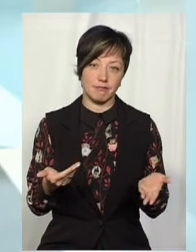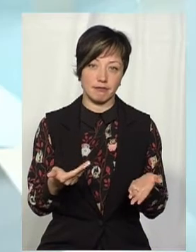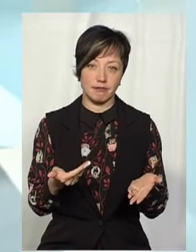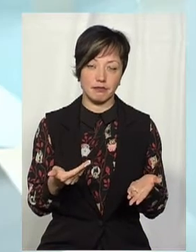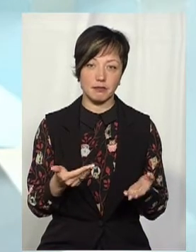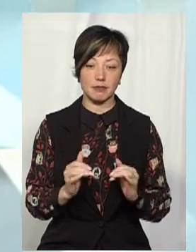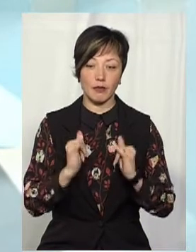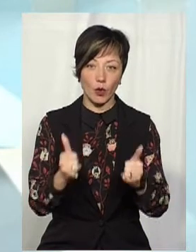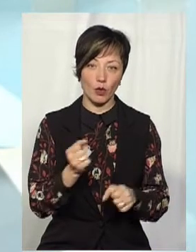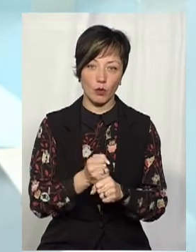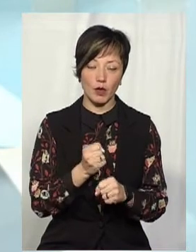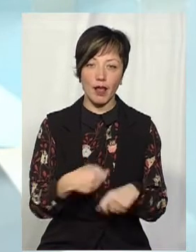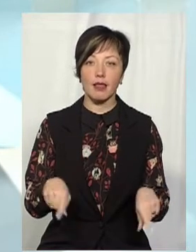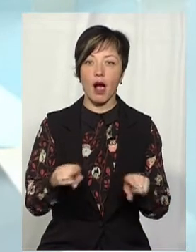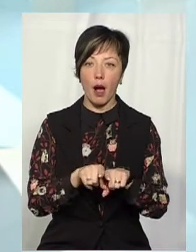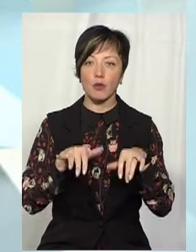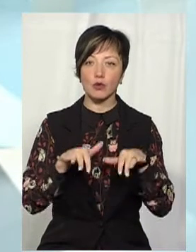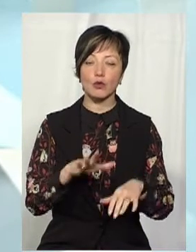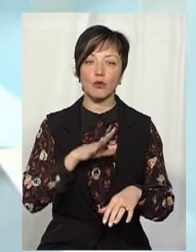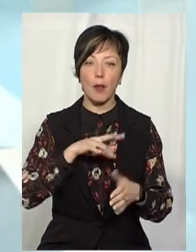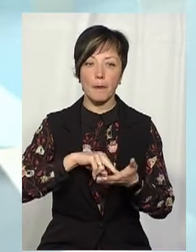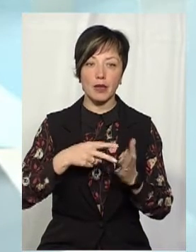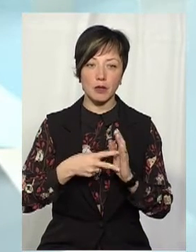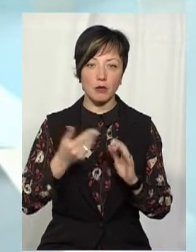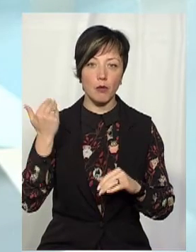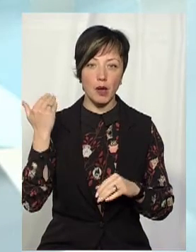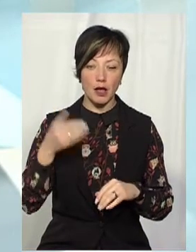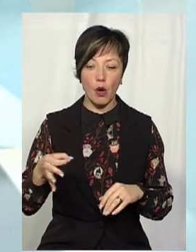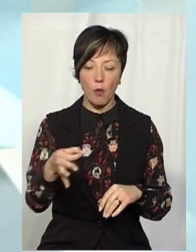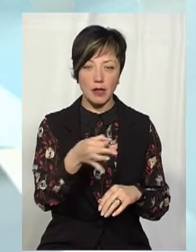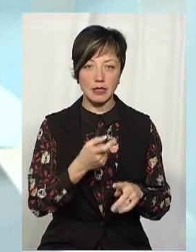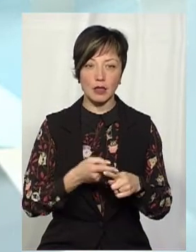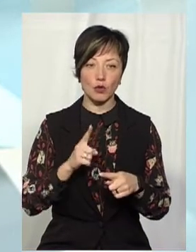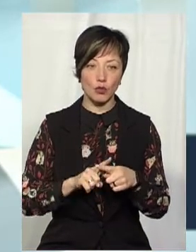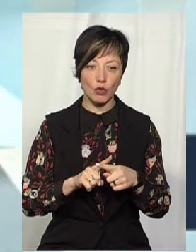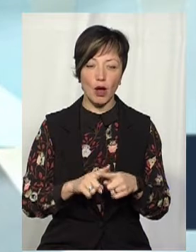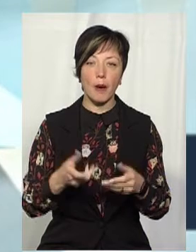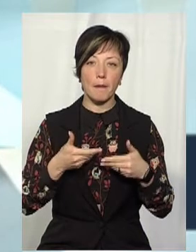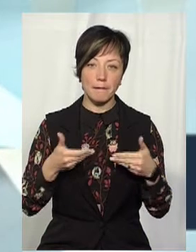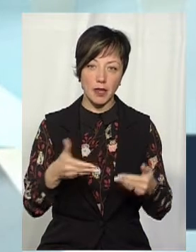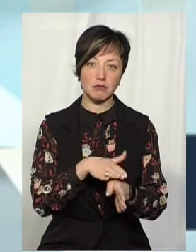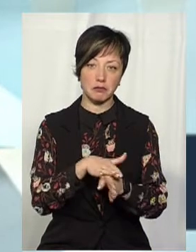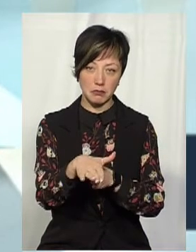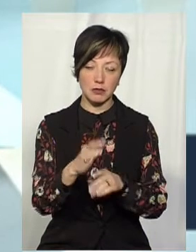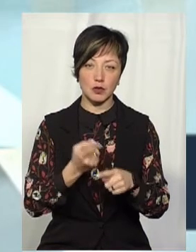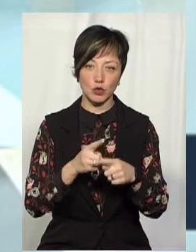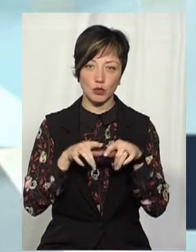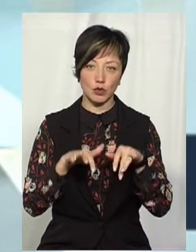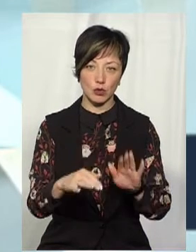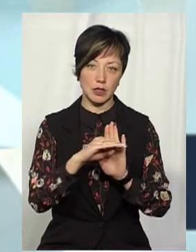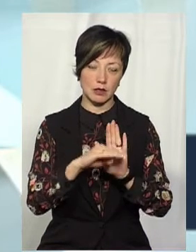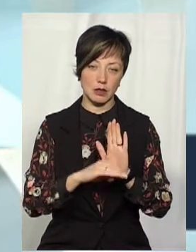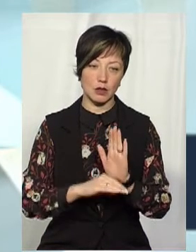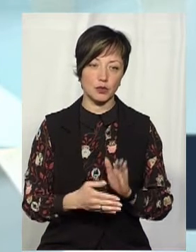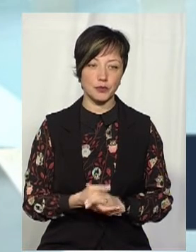роботи? Ну, така процедура, вона була передбачена в попередніх областях, тому ми притримувалися вже того